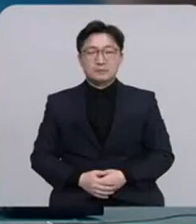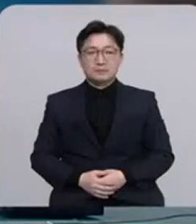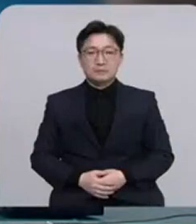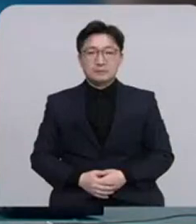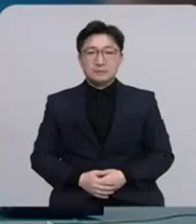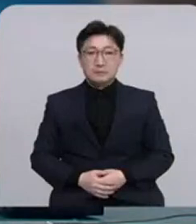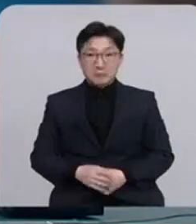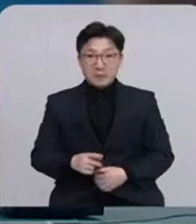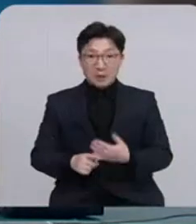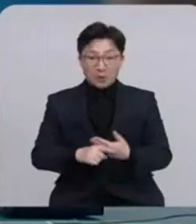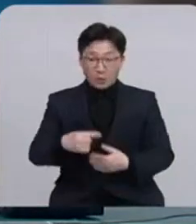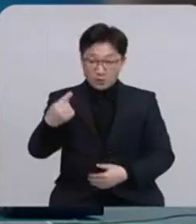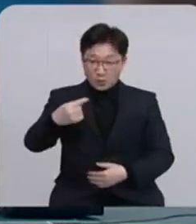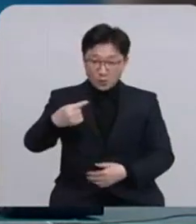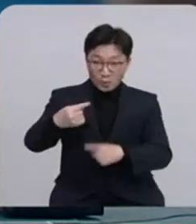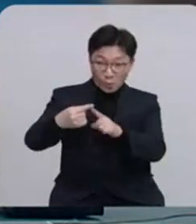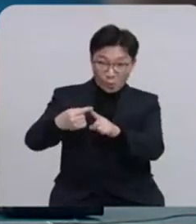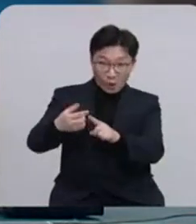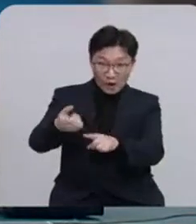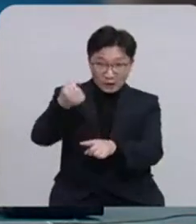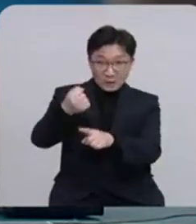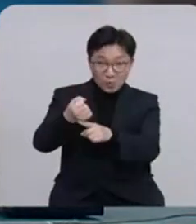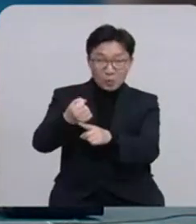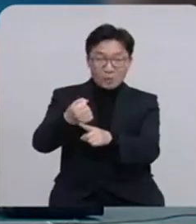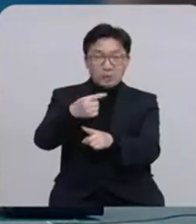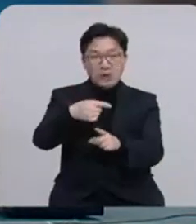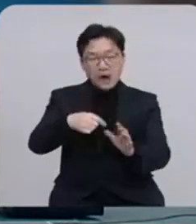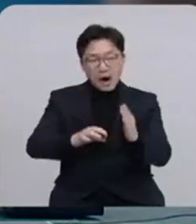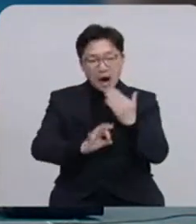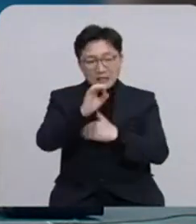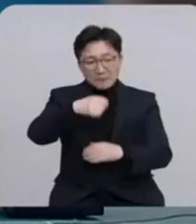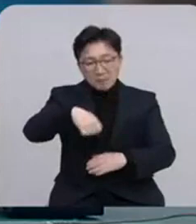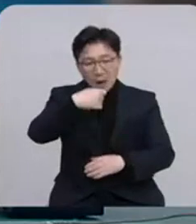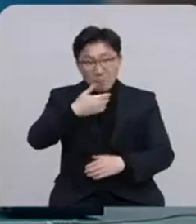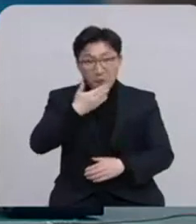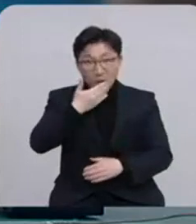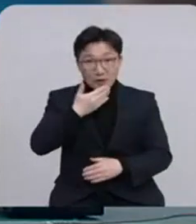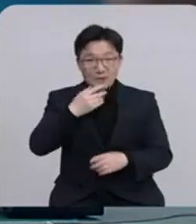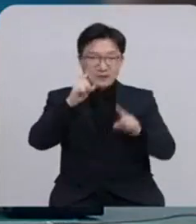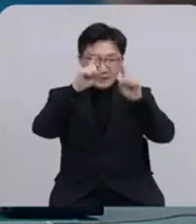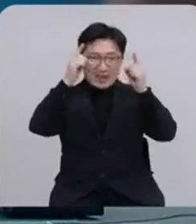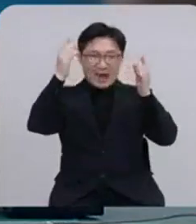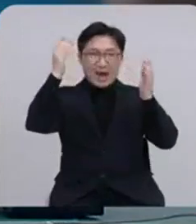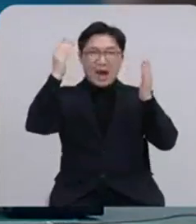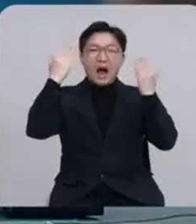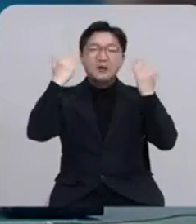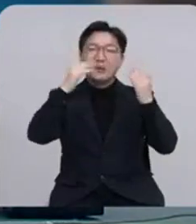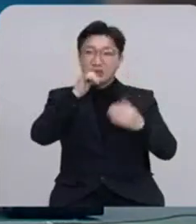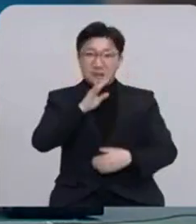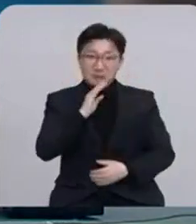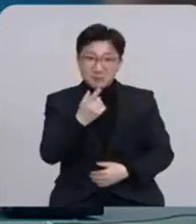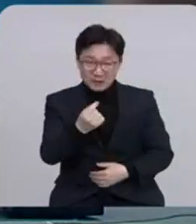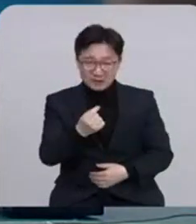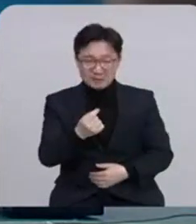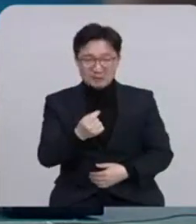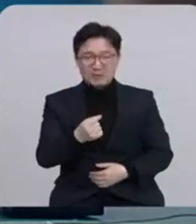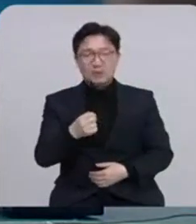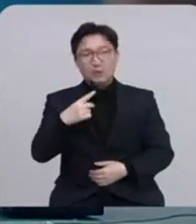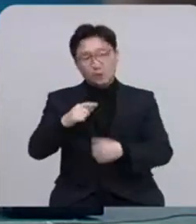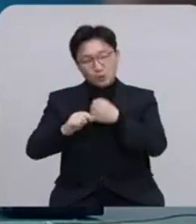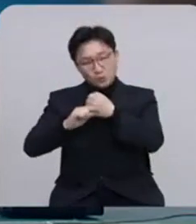단돈 1,000원으로 학생들의 아침밥을 해결해주는 대학들이 늘고 있습니다. 아침밥을 거르는 초중고 학생들을